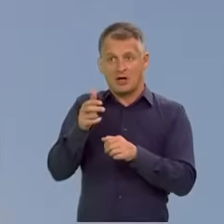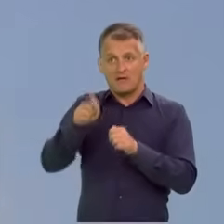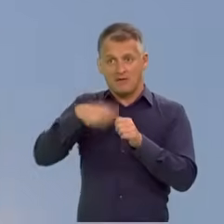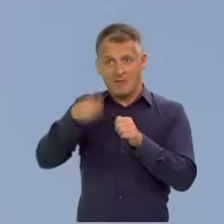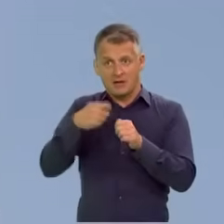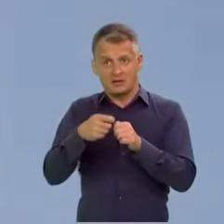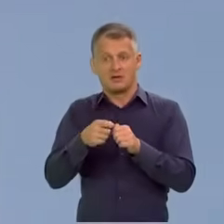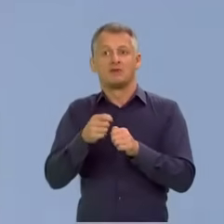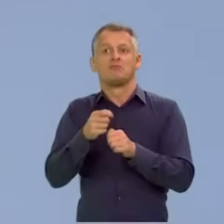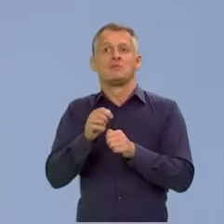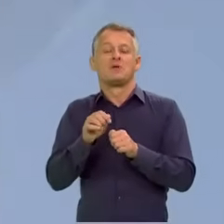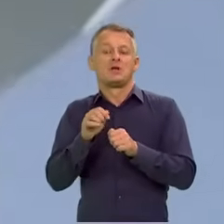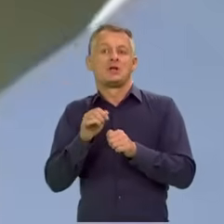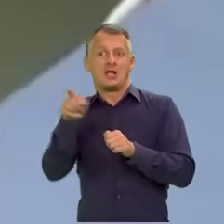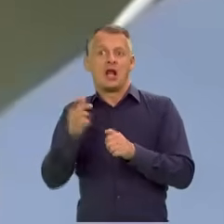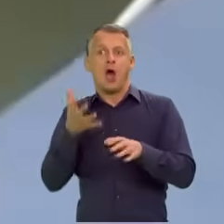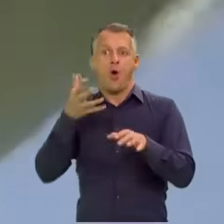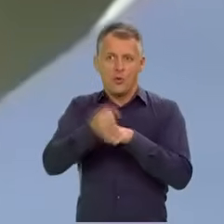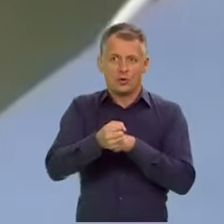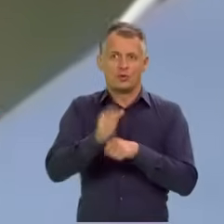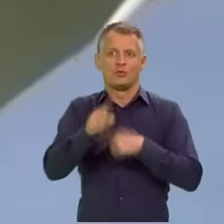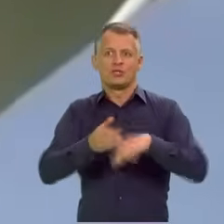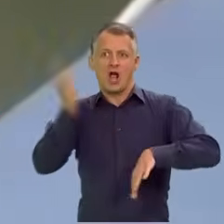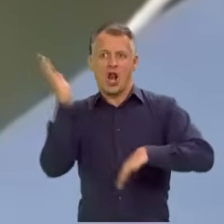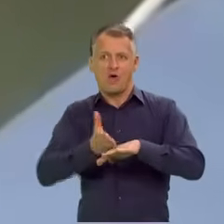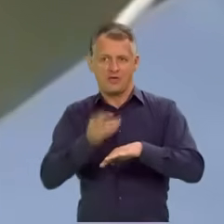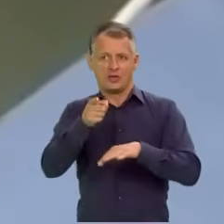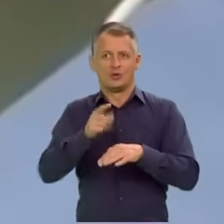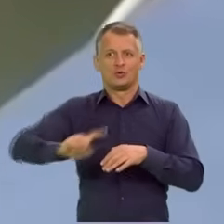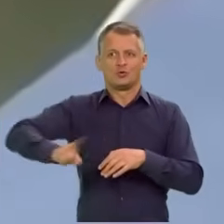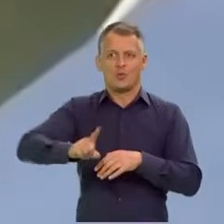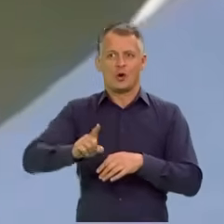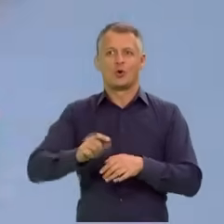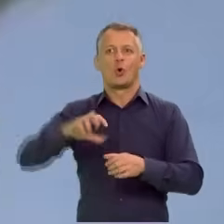ucis rozătoarea după ce a lovit-o cu o sticlă de dezinfectant.